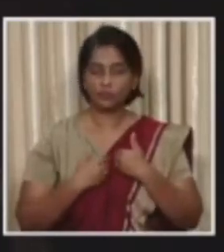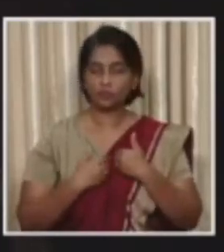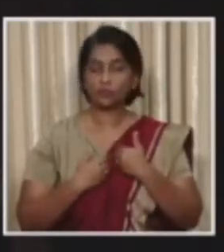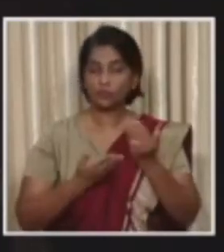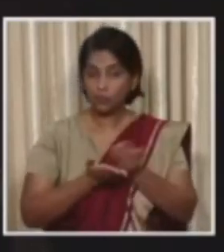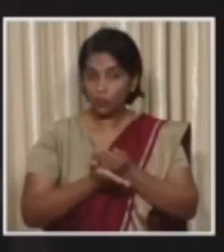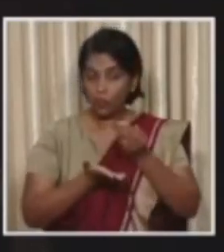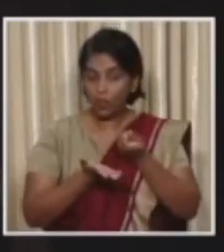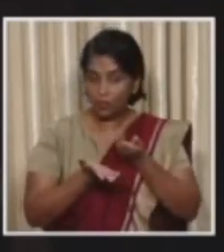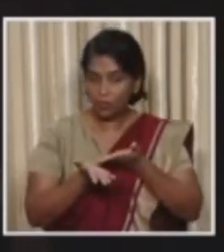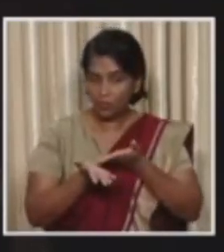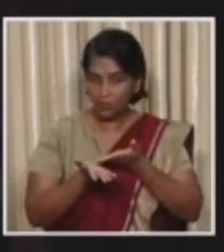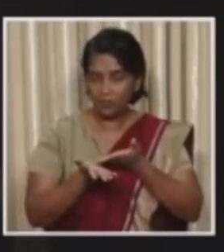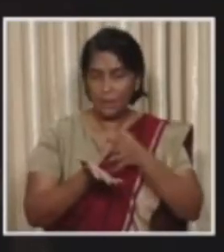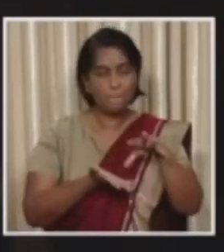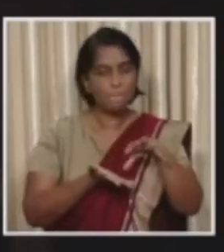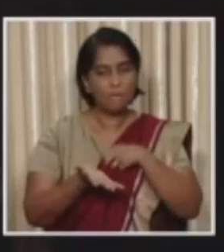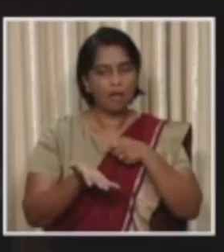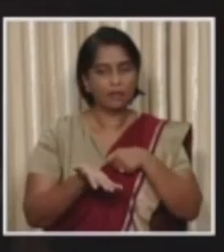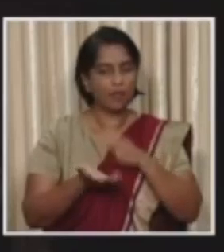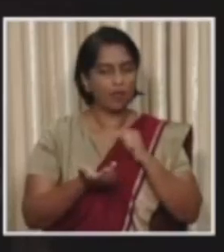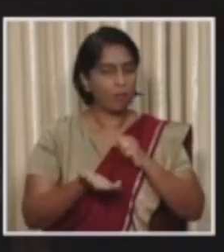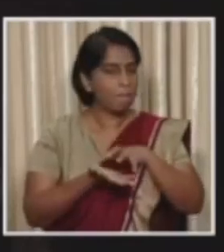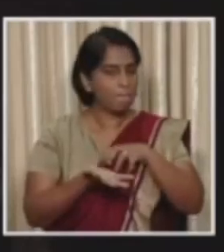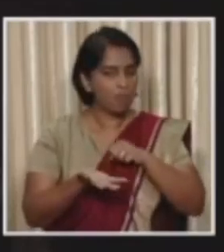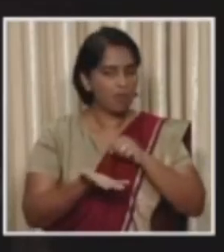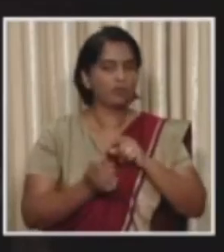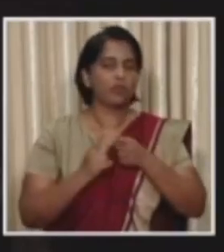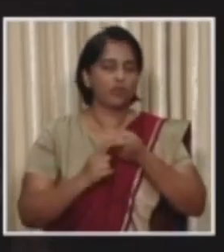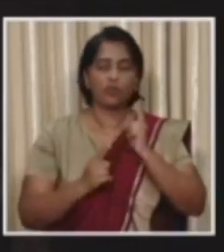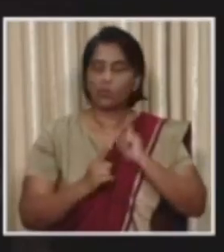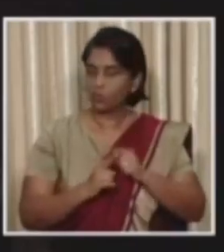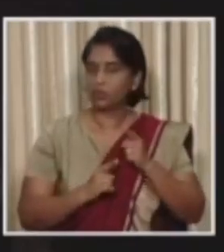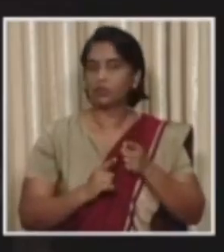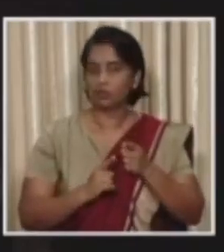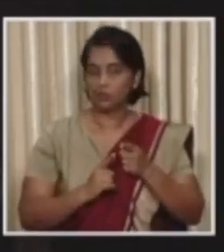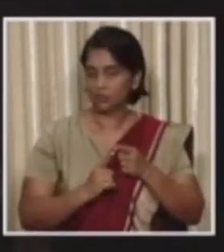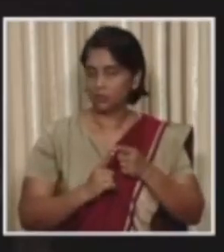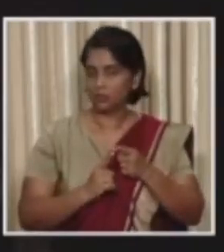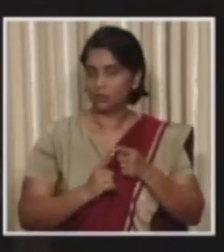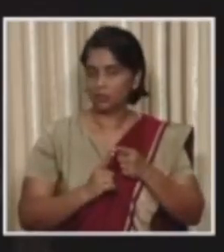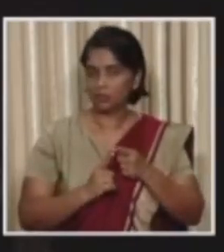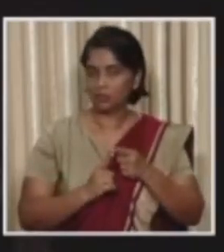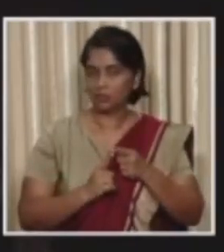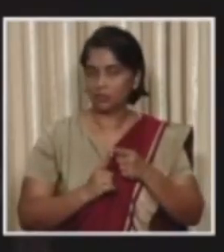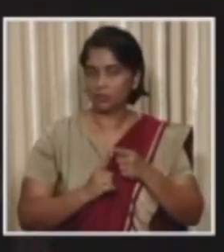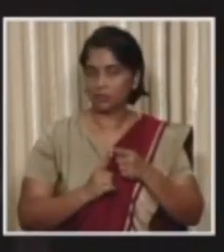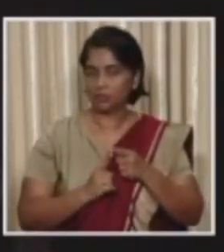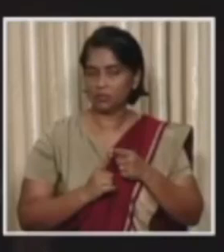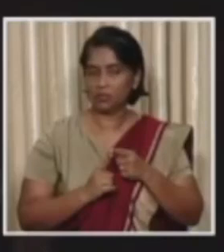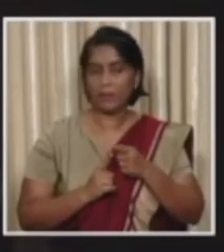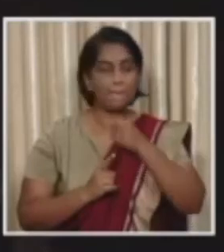උපයන මුදල පරිහරණය කළ යුත්තේ. උදාහරණයක් හැටියට මේ